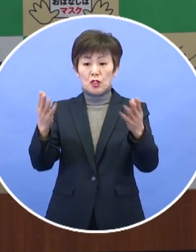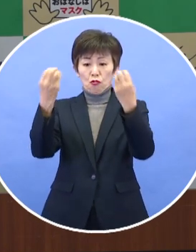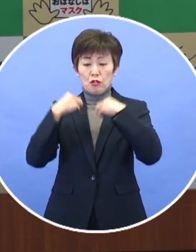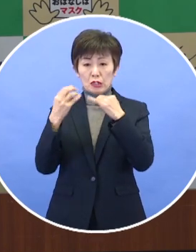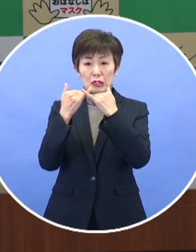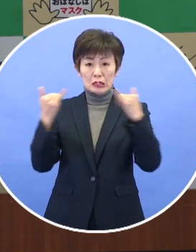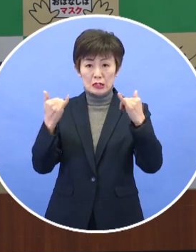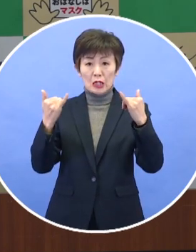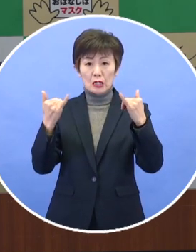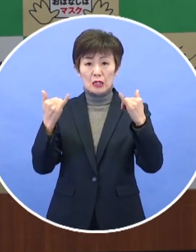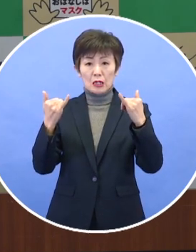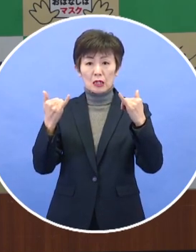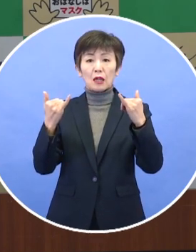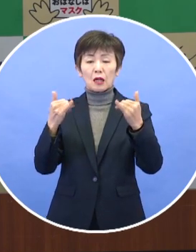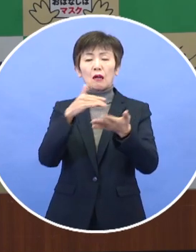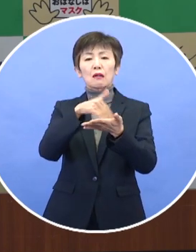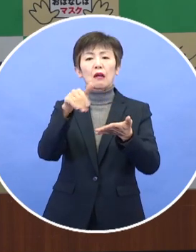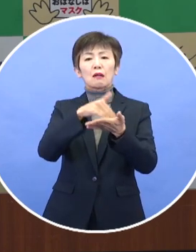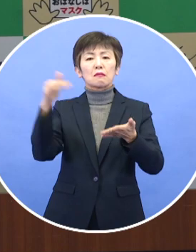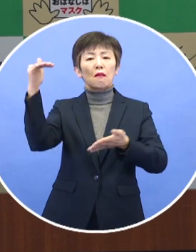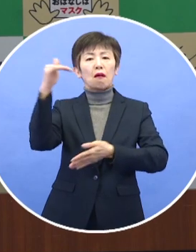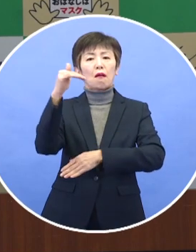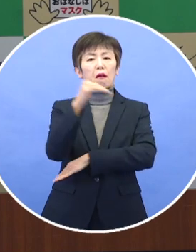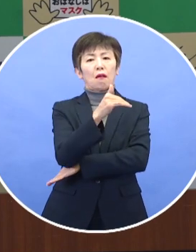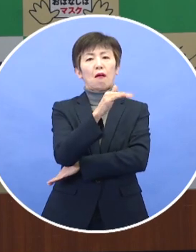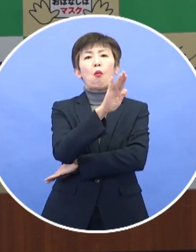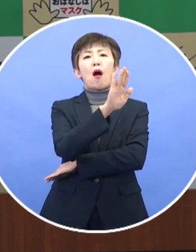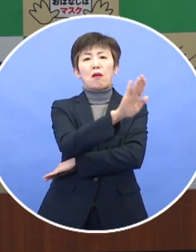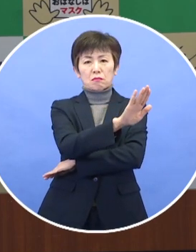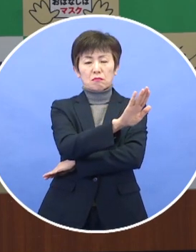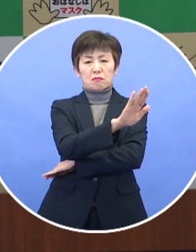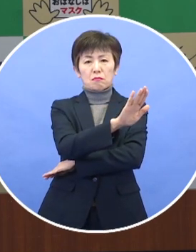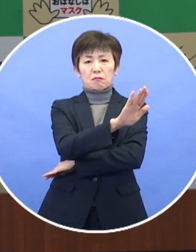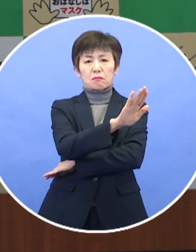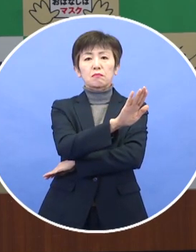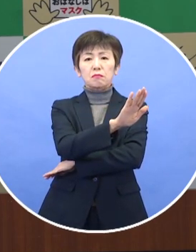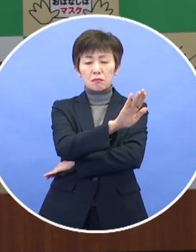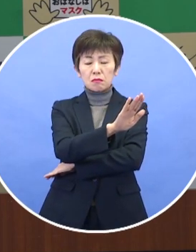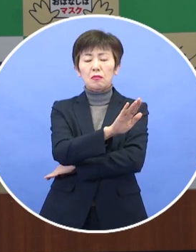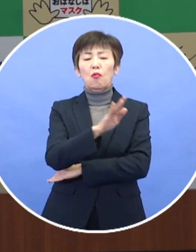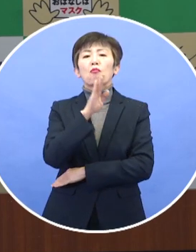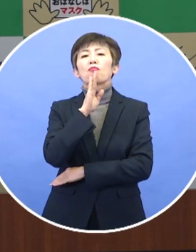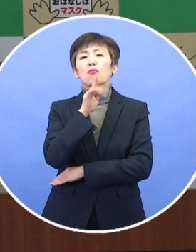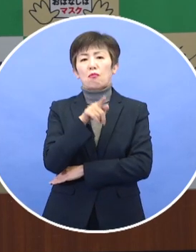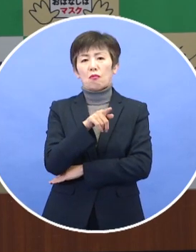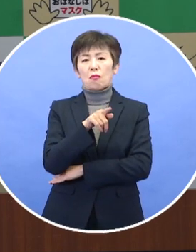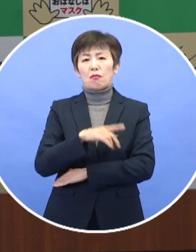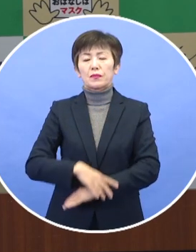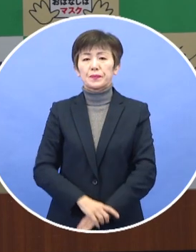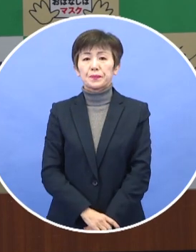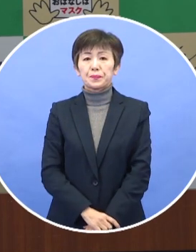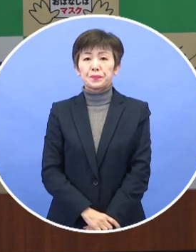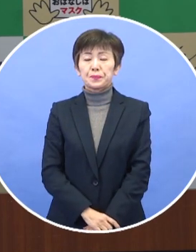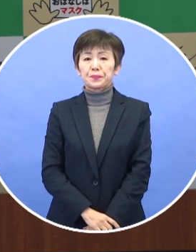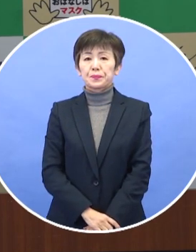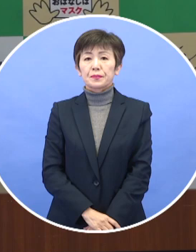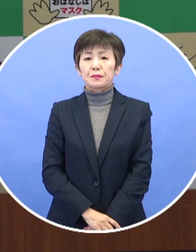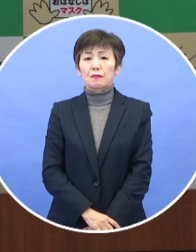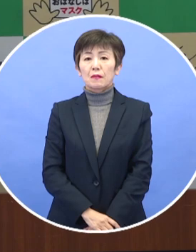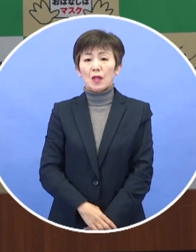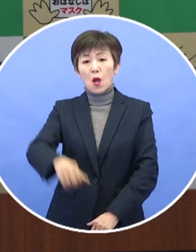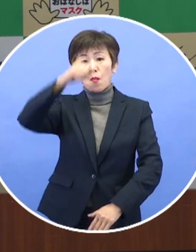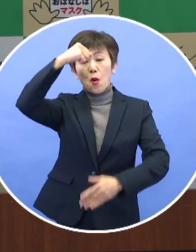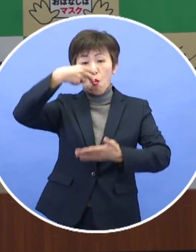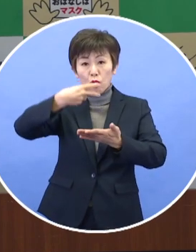者の数が減ってきている、そういうのにある意味気を一にしているというところかなと思います。ただ病